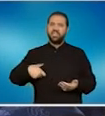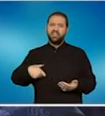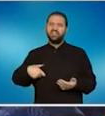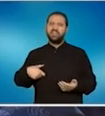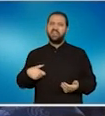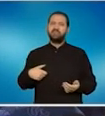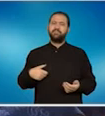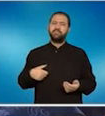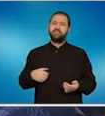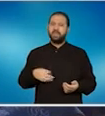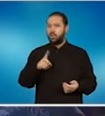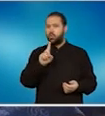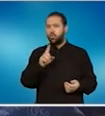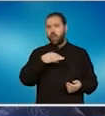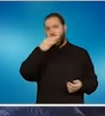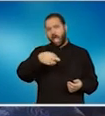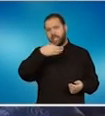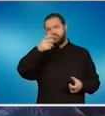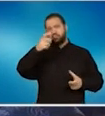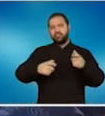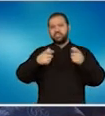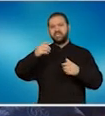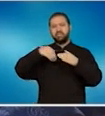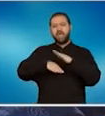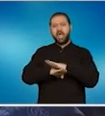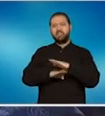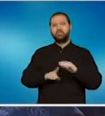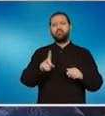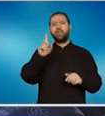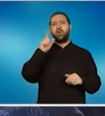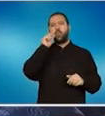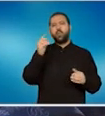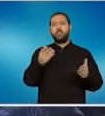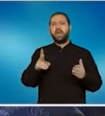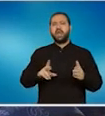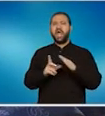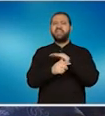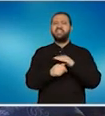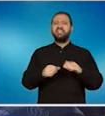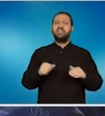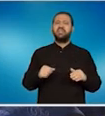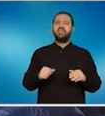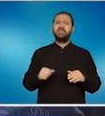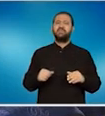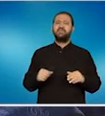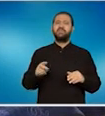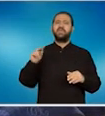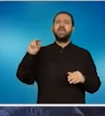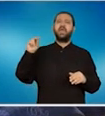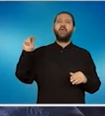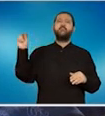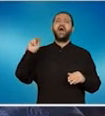ar fi tăinuit, nu ar fi spus despre ascunderea unui lider al Partidului Național